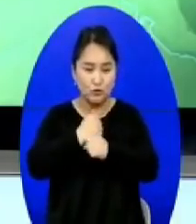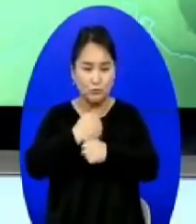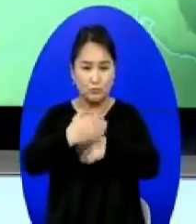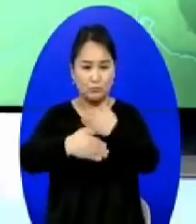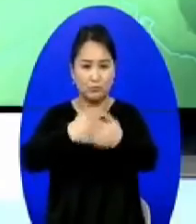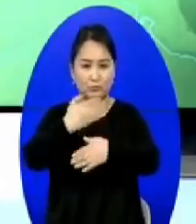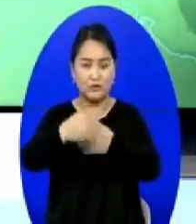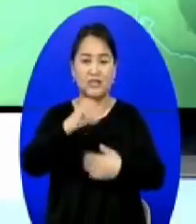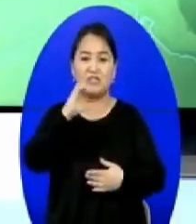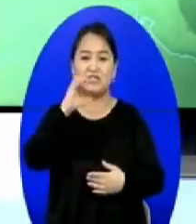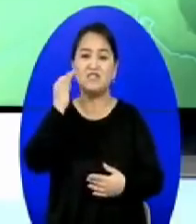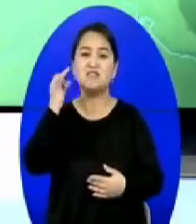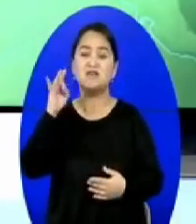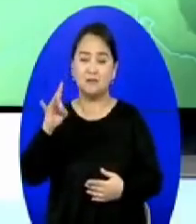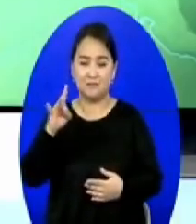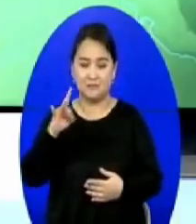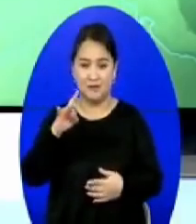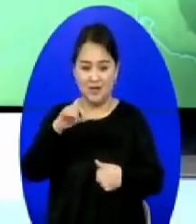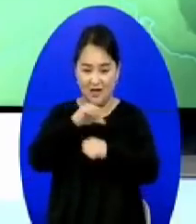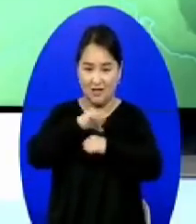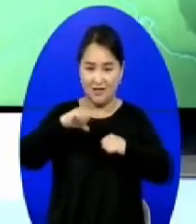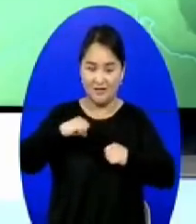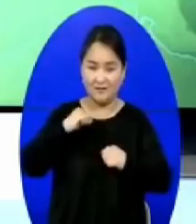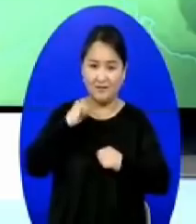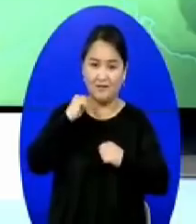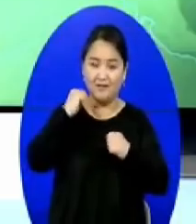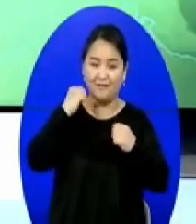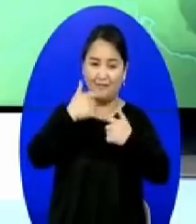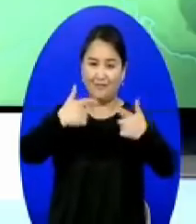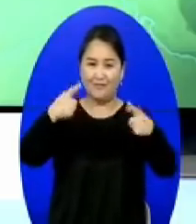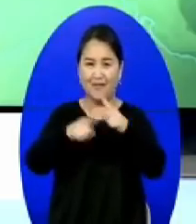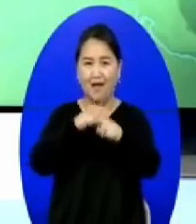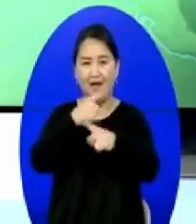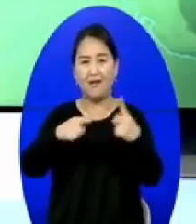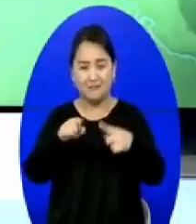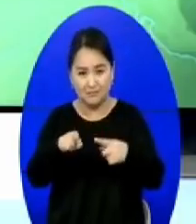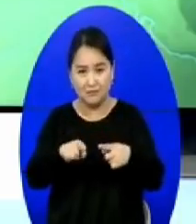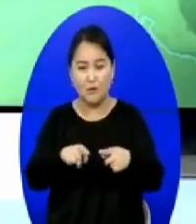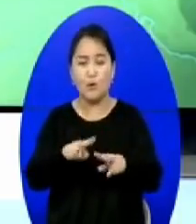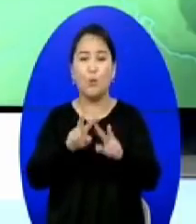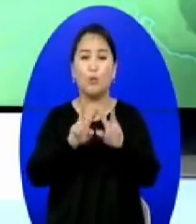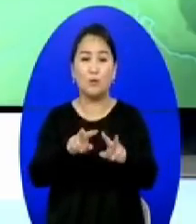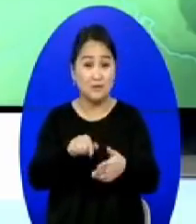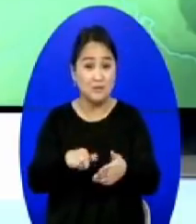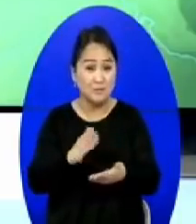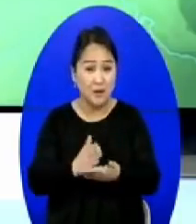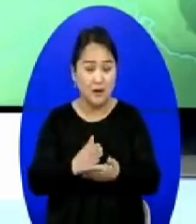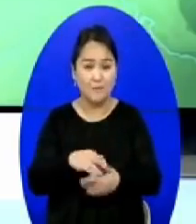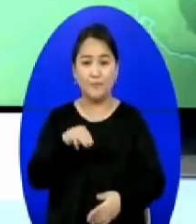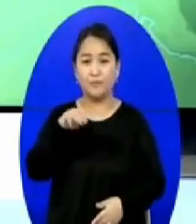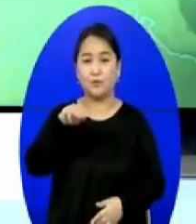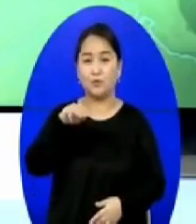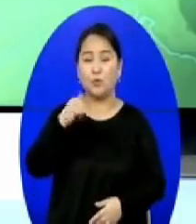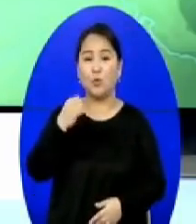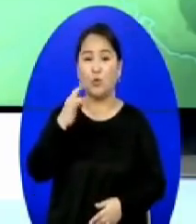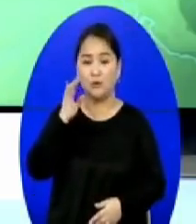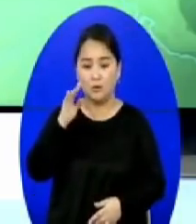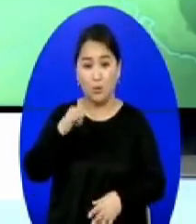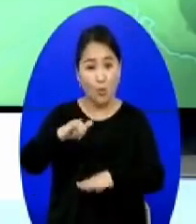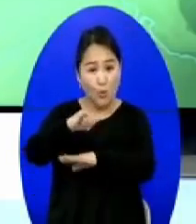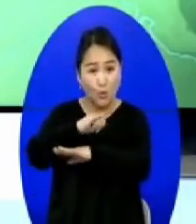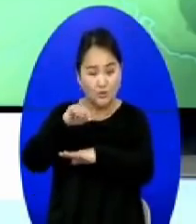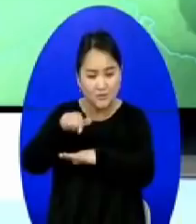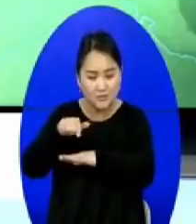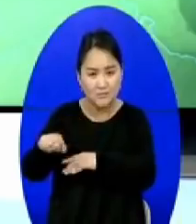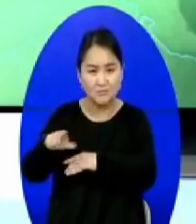дайнд Анкарагийн оролцоо өргөжин тэлж байгааг харуулсан үйл явдлаа гэж ажиглагчид дүгнэж байна. Турк улсын хувьд бол Сир Оросын хамтарсан агаарын